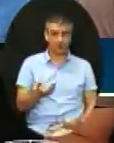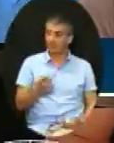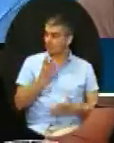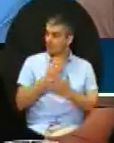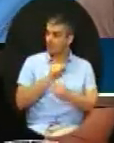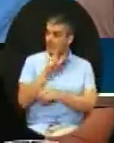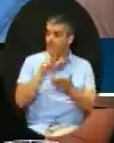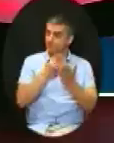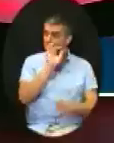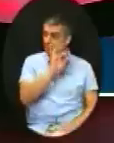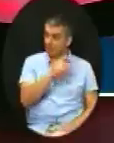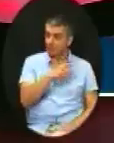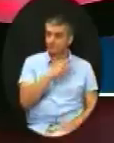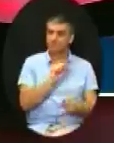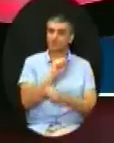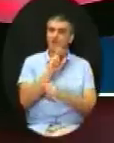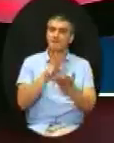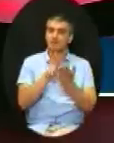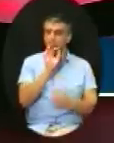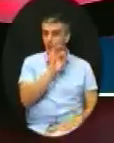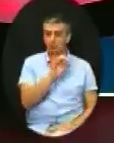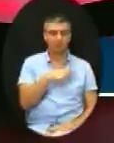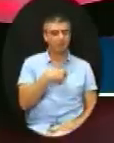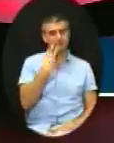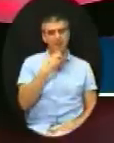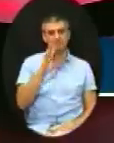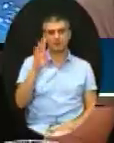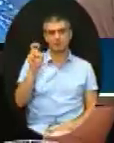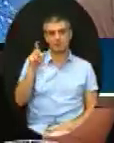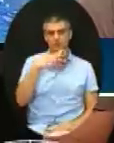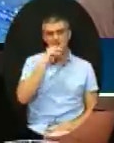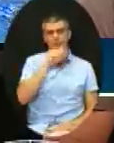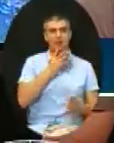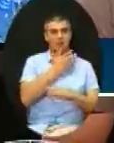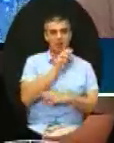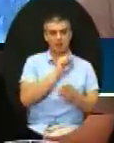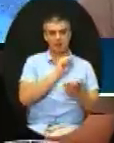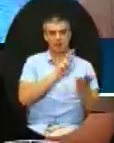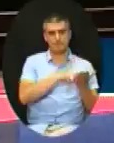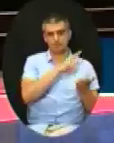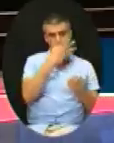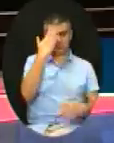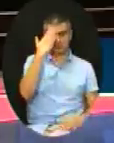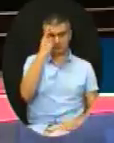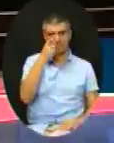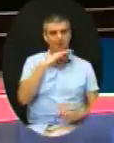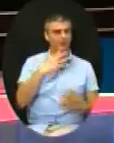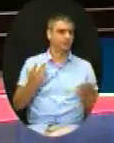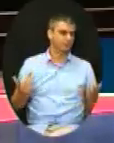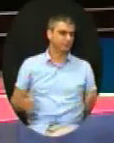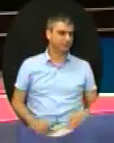עתירה לבגץ שלכם? מה זה? עתירה לבגץ שלכם? אני מעדיף שבועז ירחיב לגבי העתירה לבגץ, כי הוא יותר בקיא ברובד